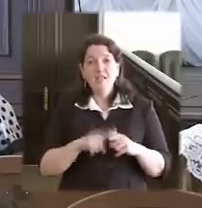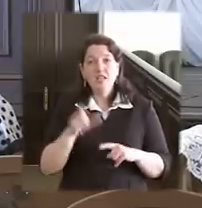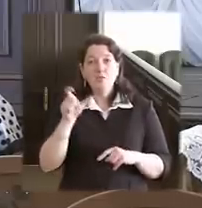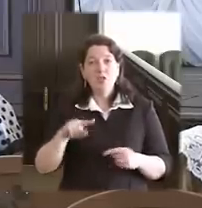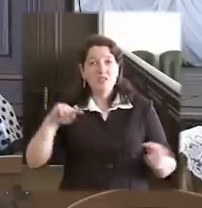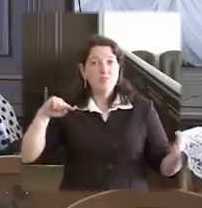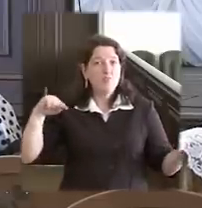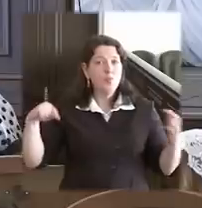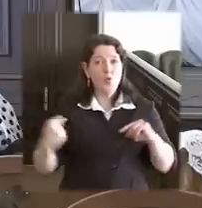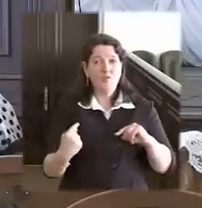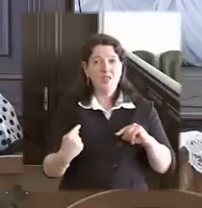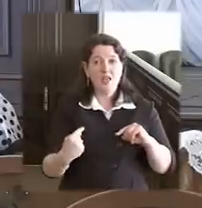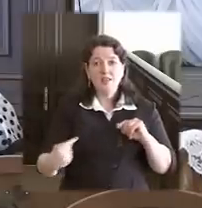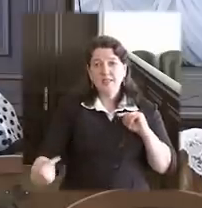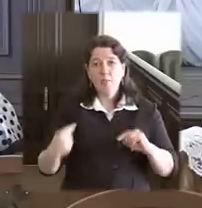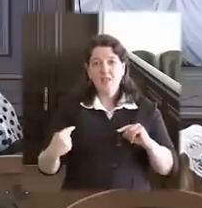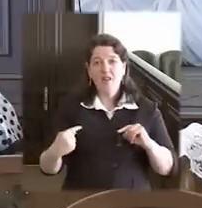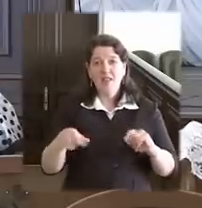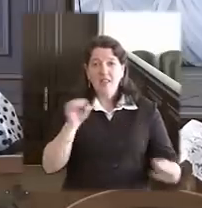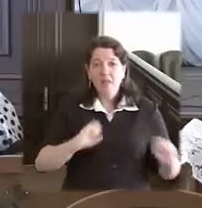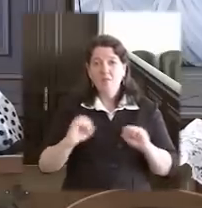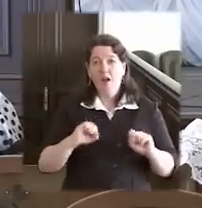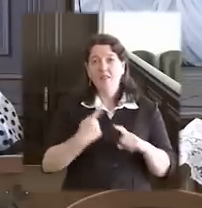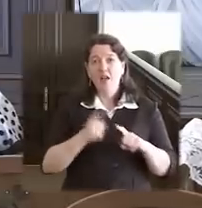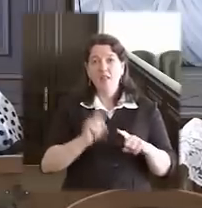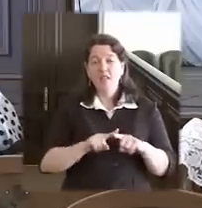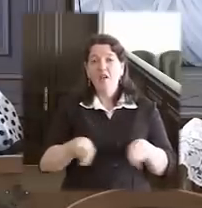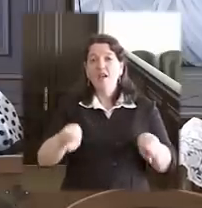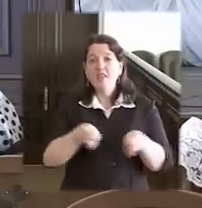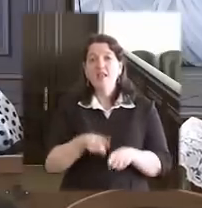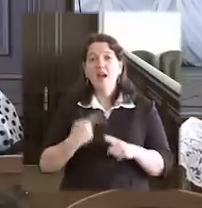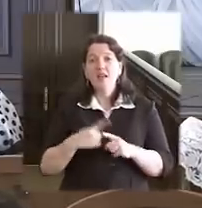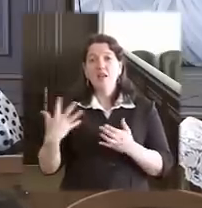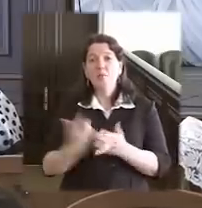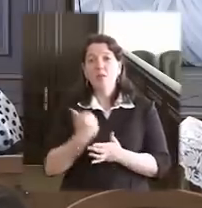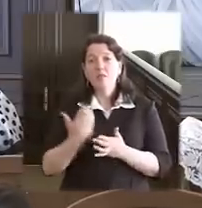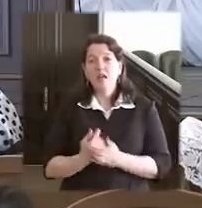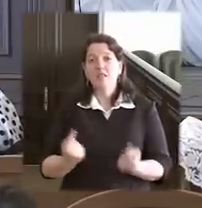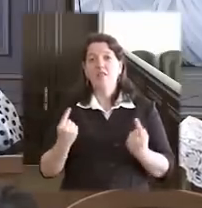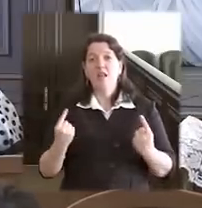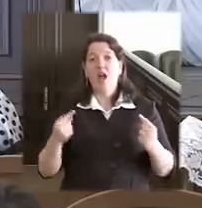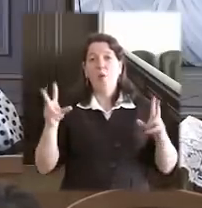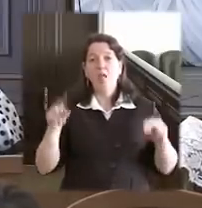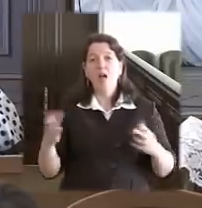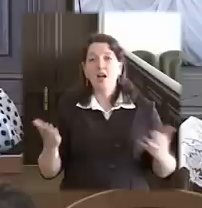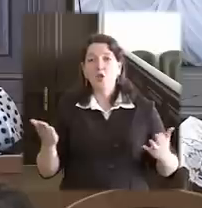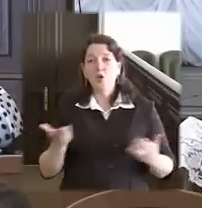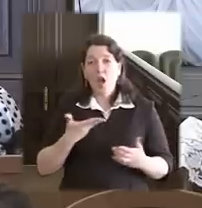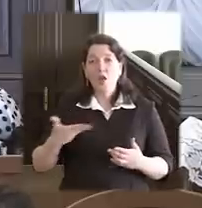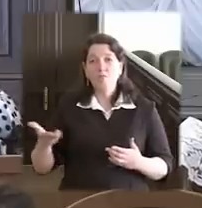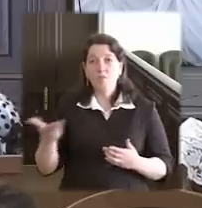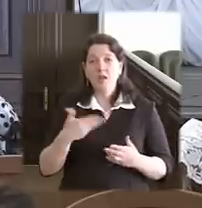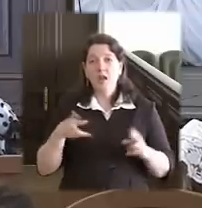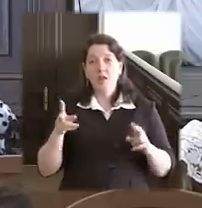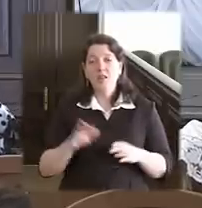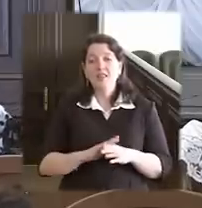с этим, противостоять этому. И таким образом приобретается то величайшее благо,